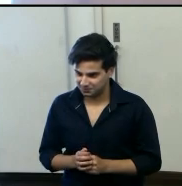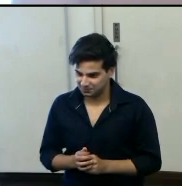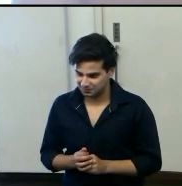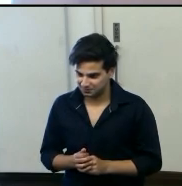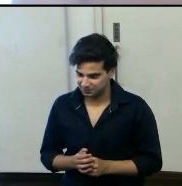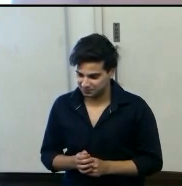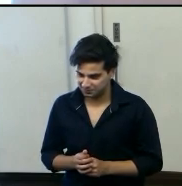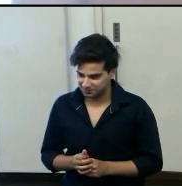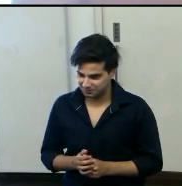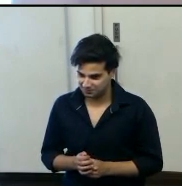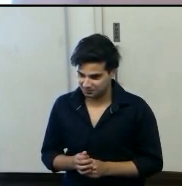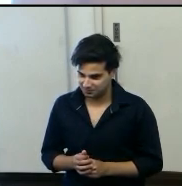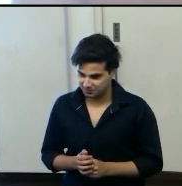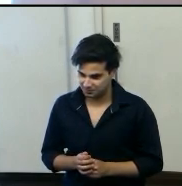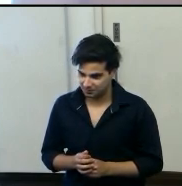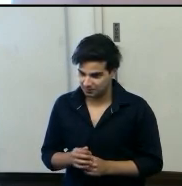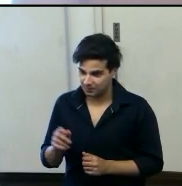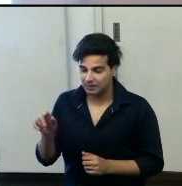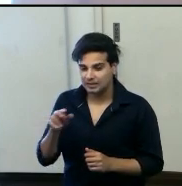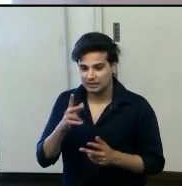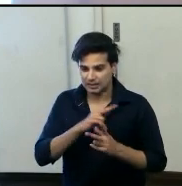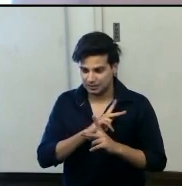ಮೊಗ್ಗುಲಗಳು. It means